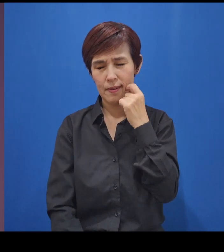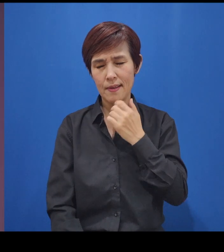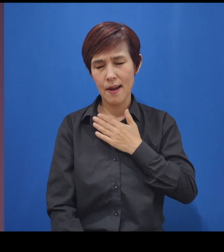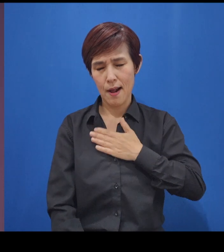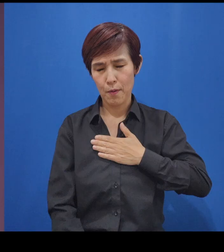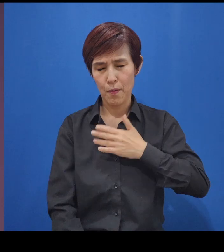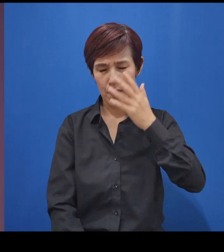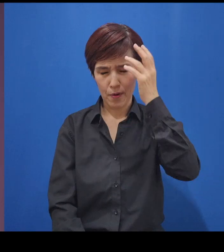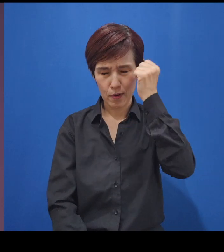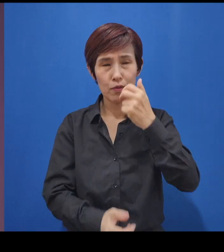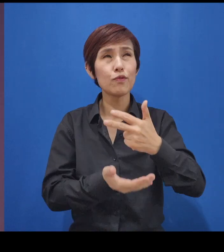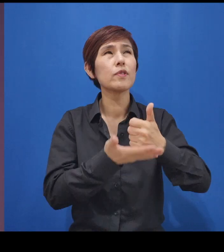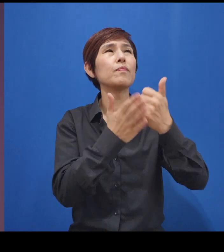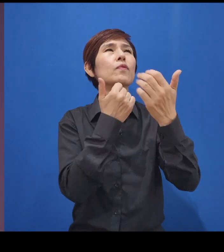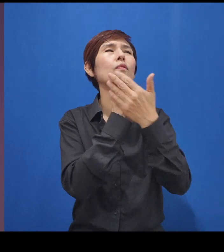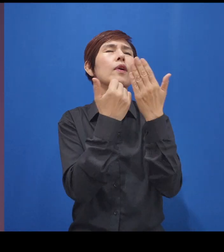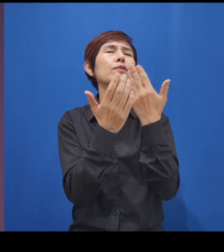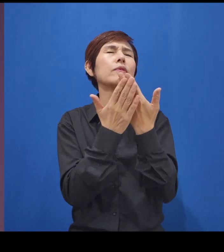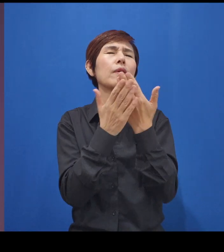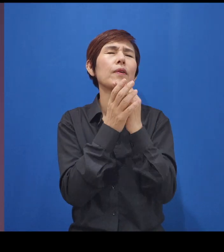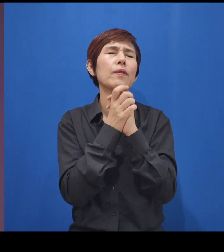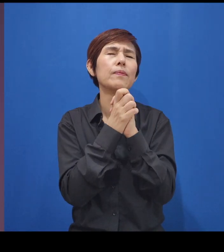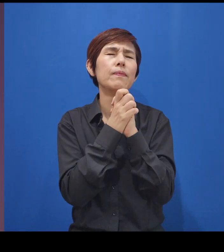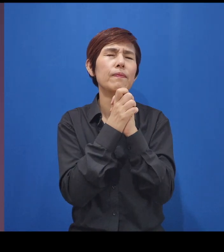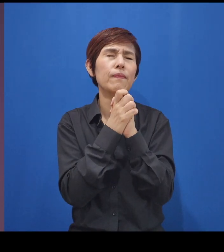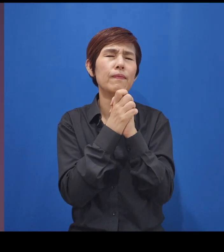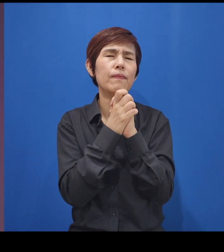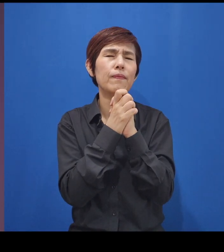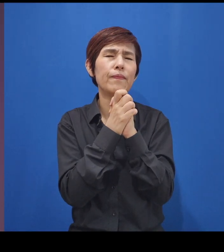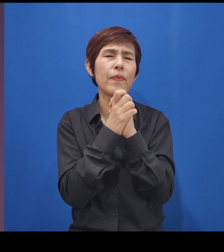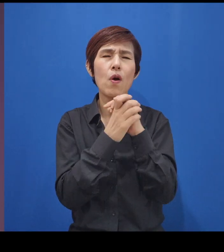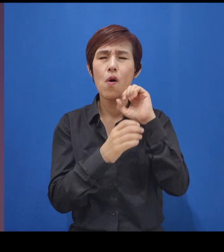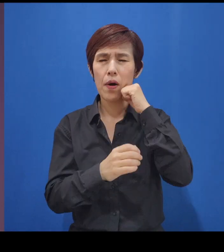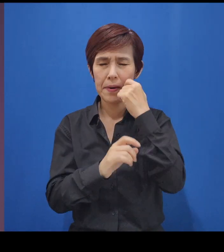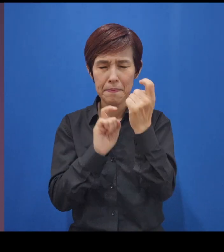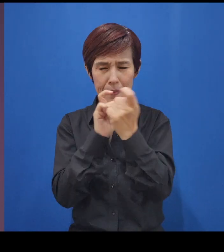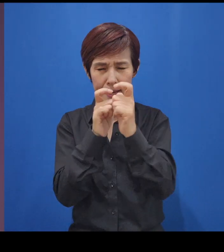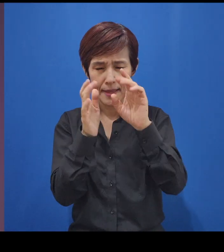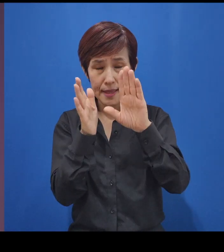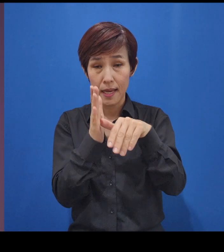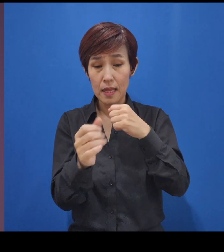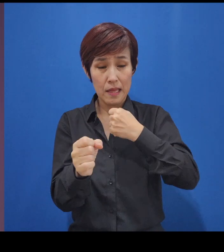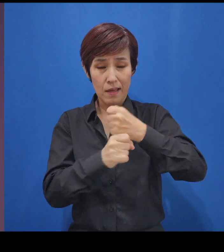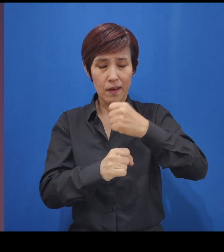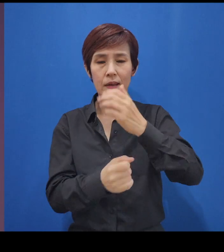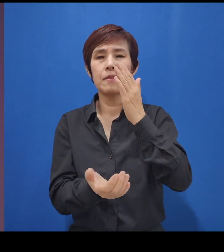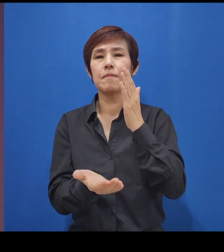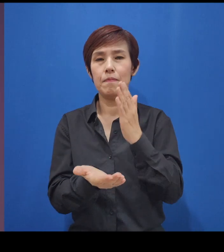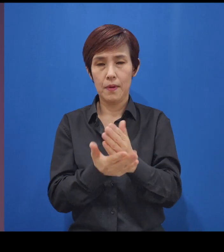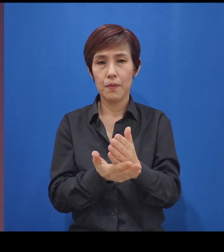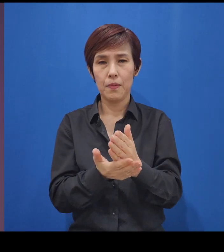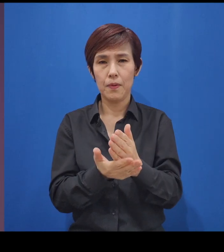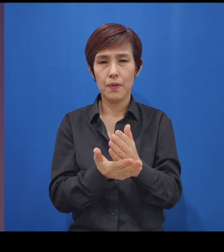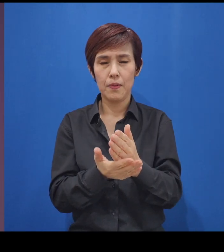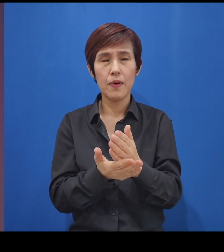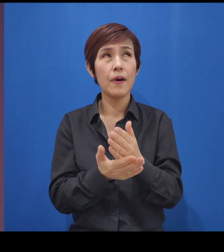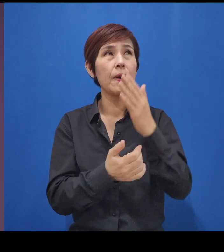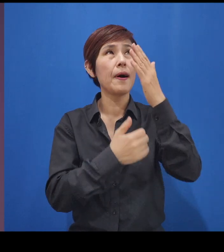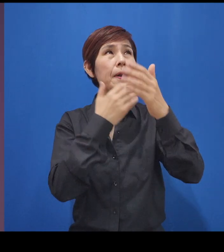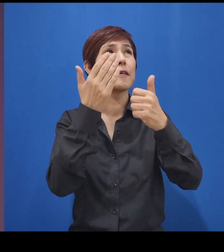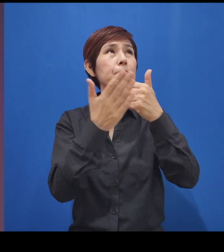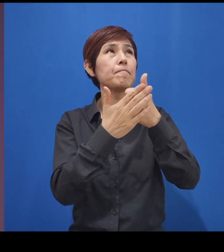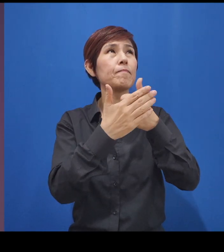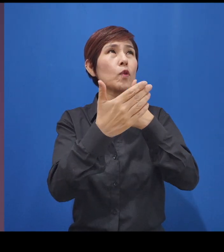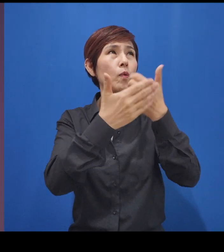알아 주의 도우심을 간구할 줄 알고, 어려움 당하면 당황하지 말고 이겨주실